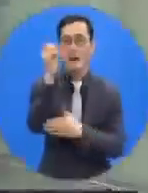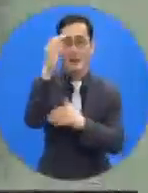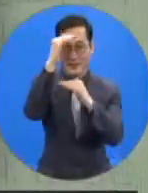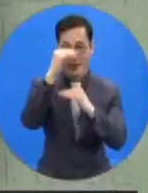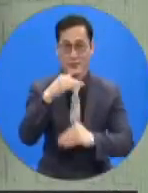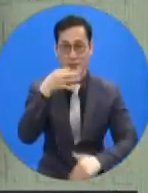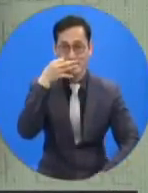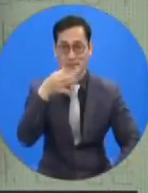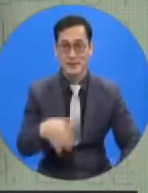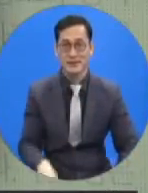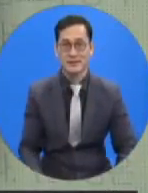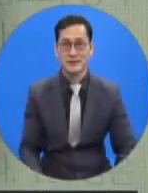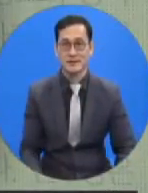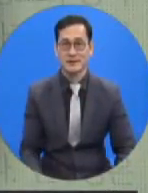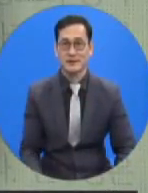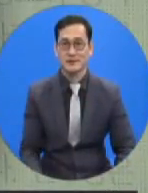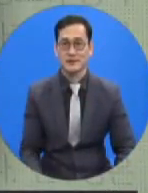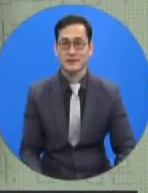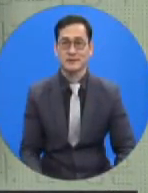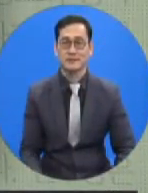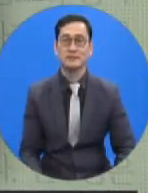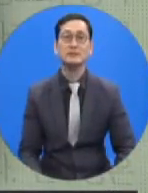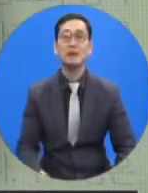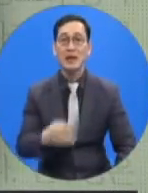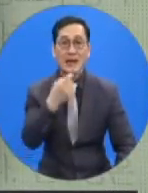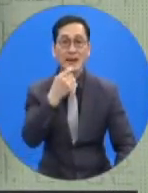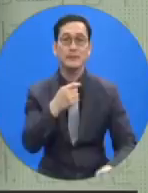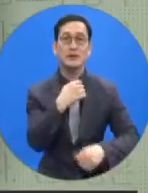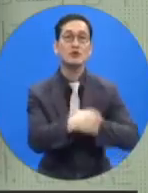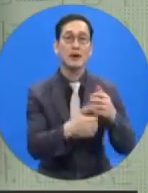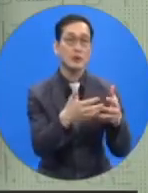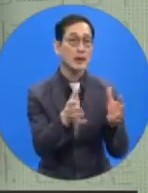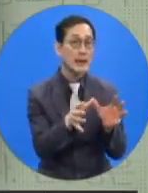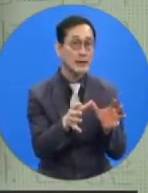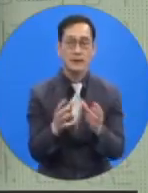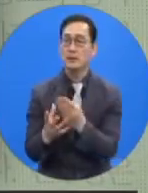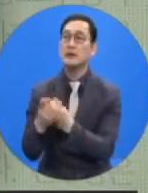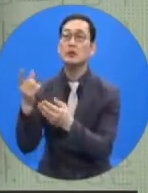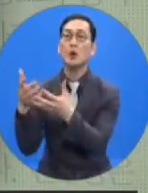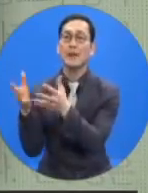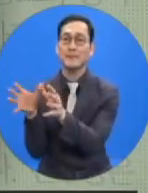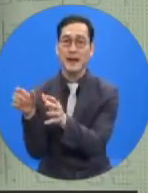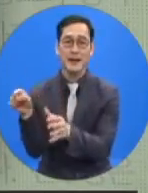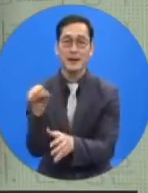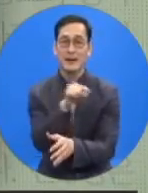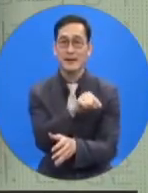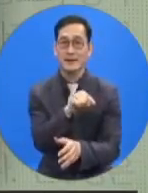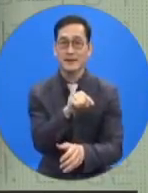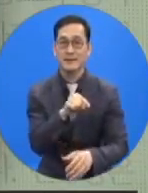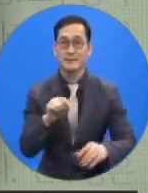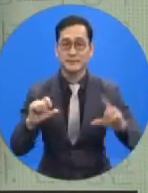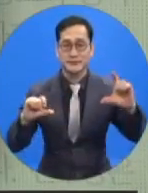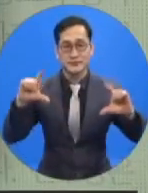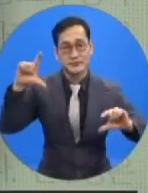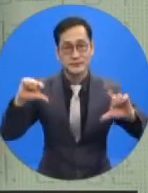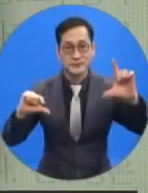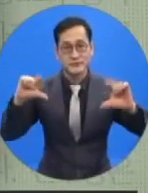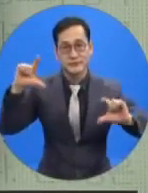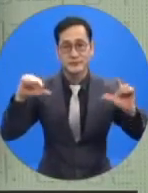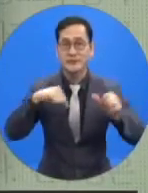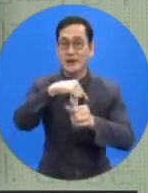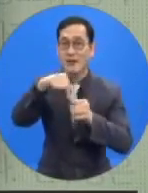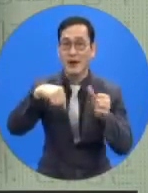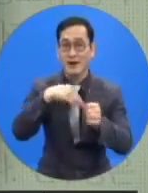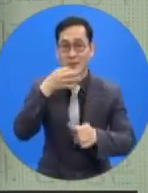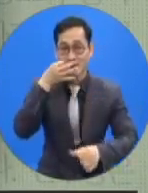오늘 동아일보에서 민주당과 통합당이 예측한 판세가 실리고 있습니다. 판세 분석,